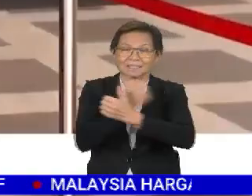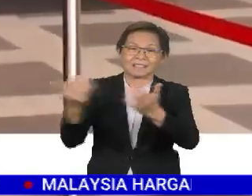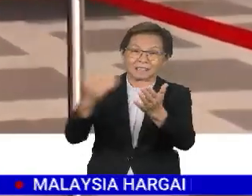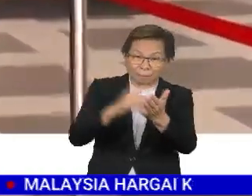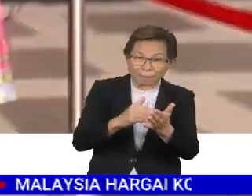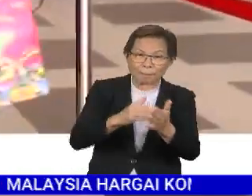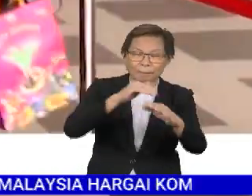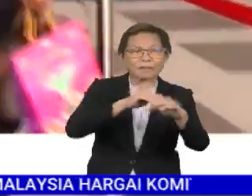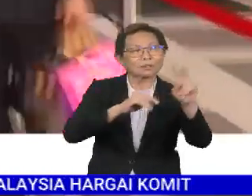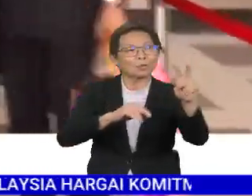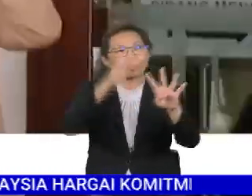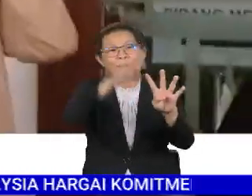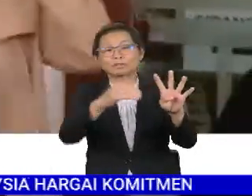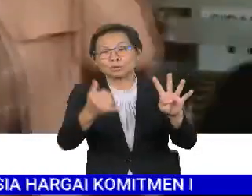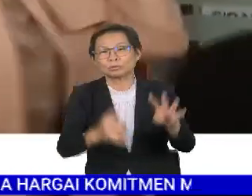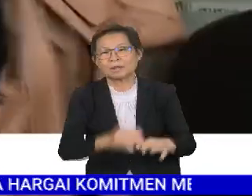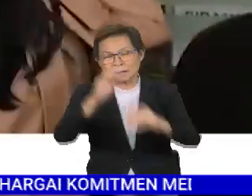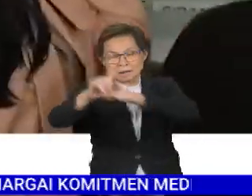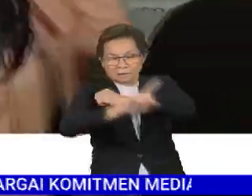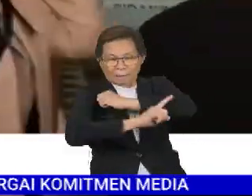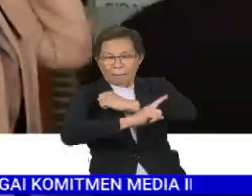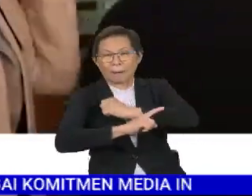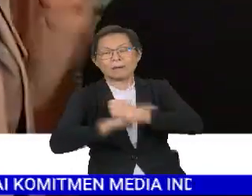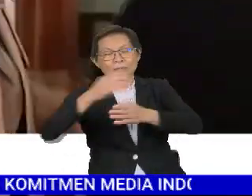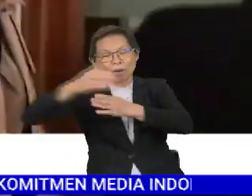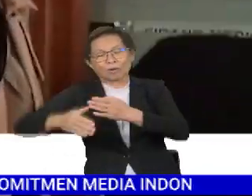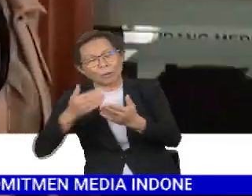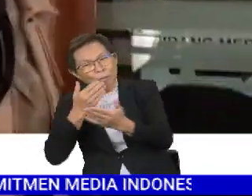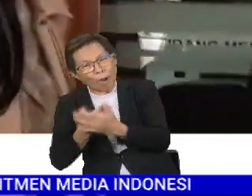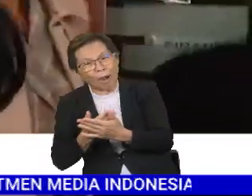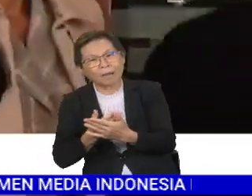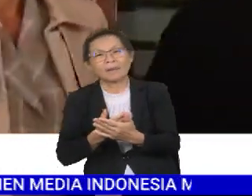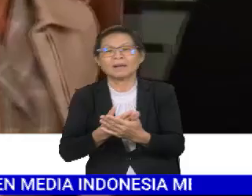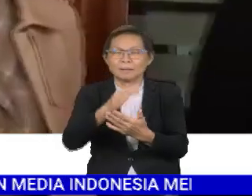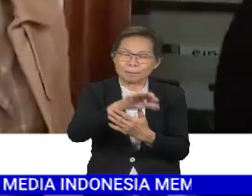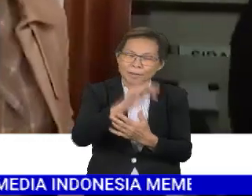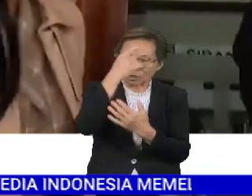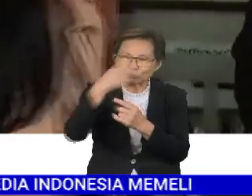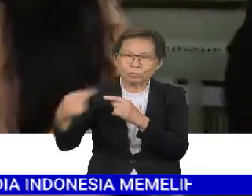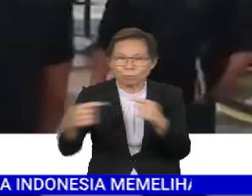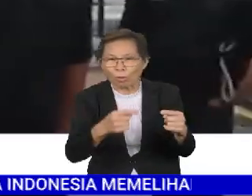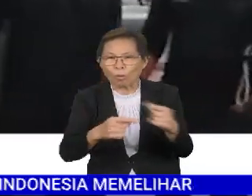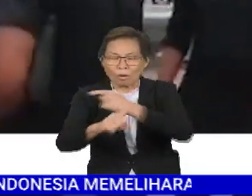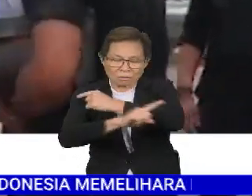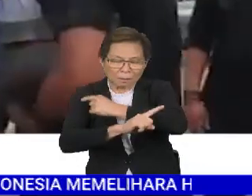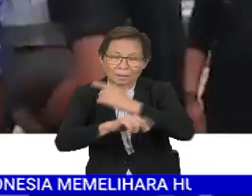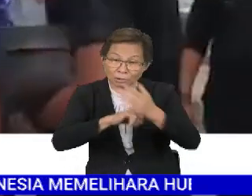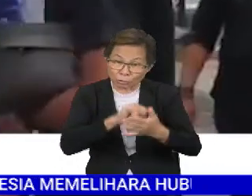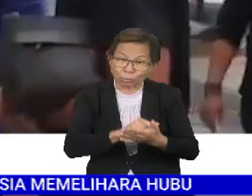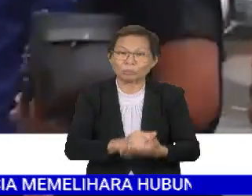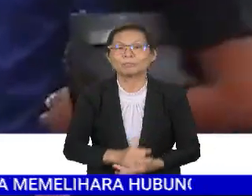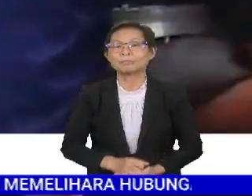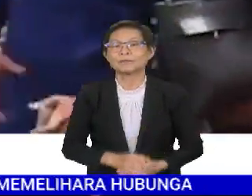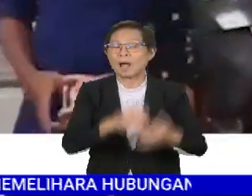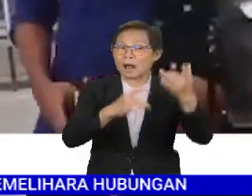lalu. Bagaimanapun, saman terhadap Idris berakhir dengan baik manakala Emilia memilih untuk melawan kes saman itu.